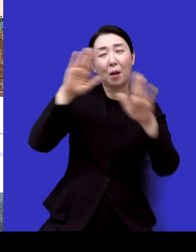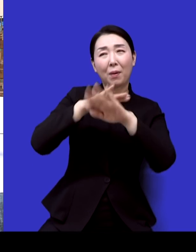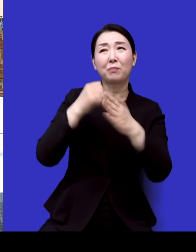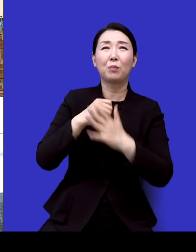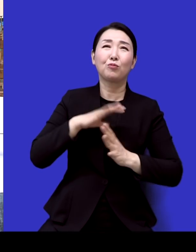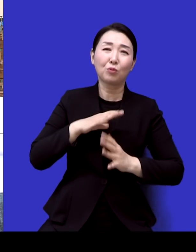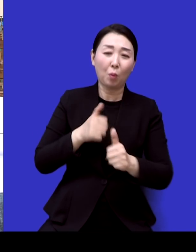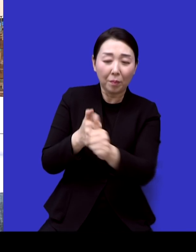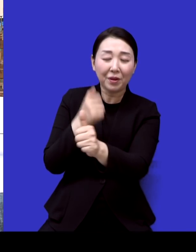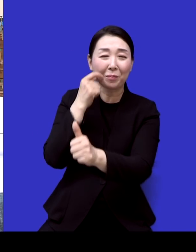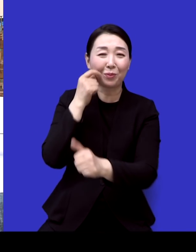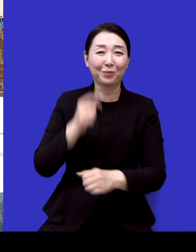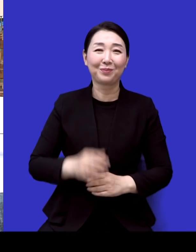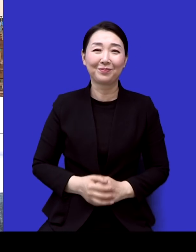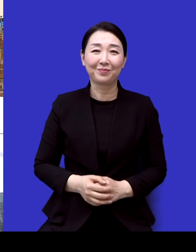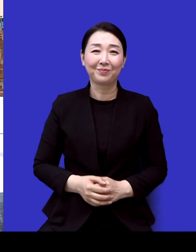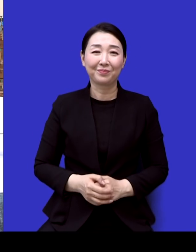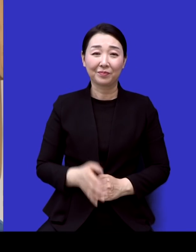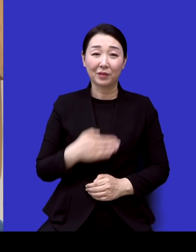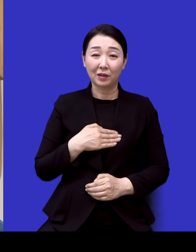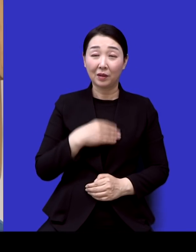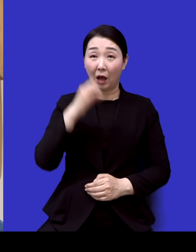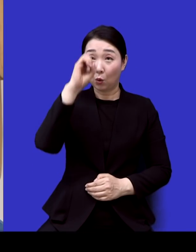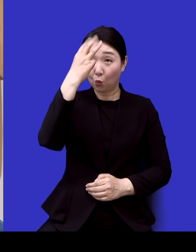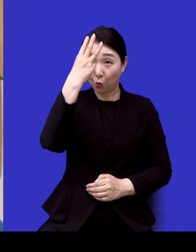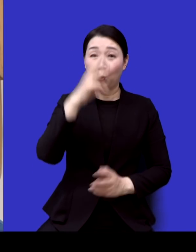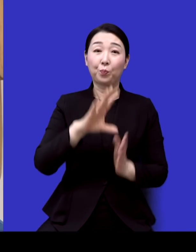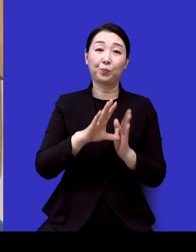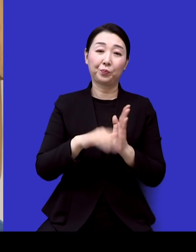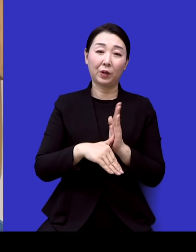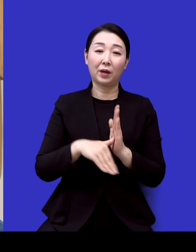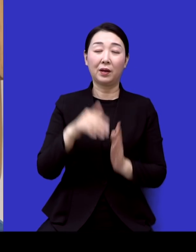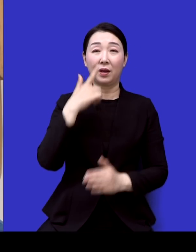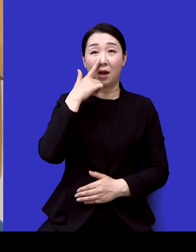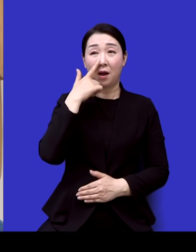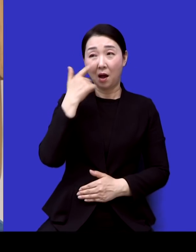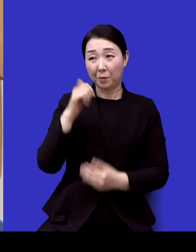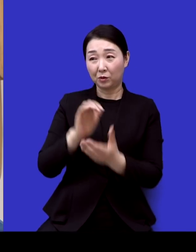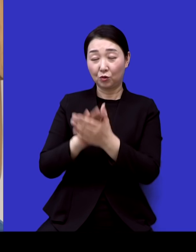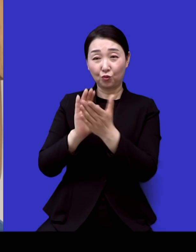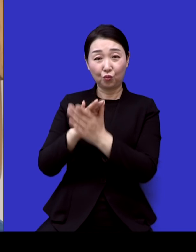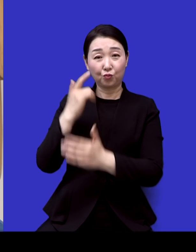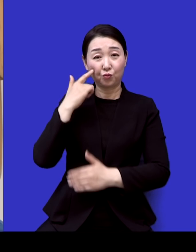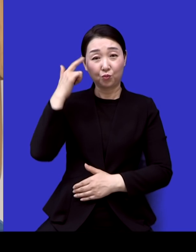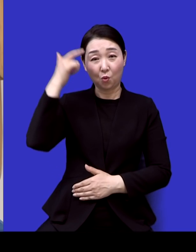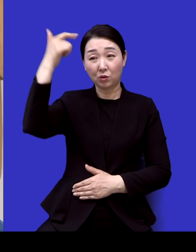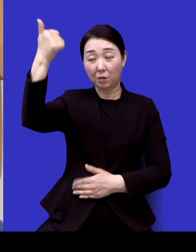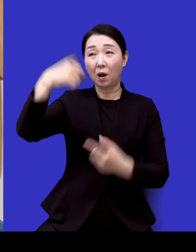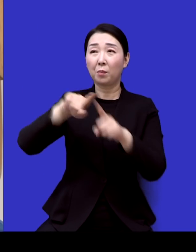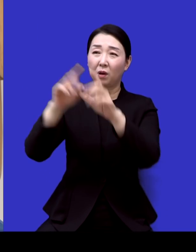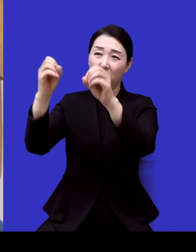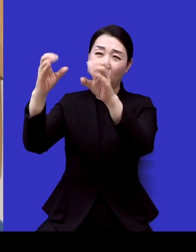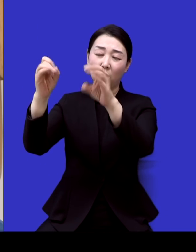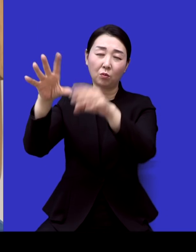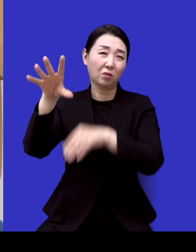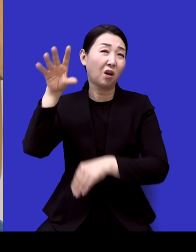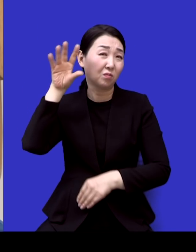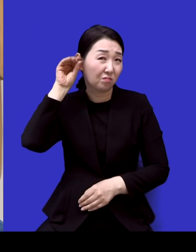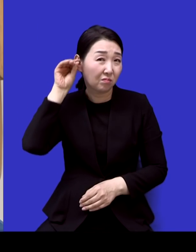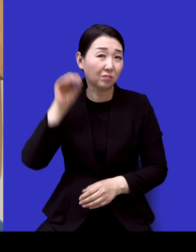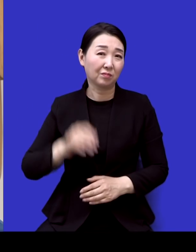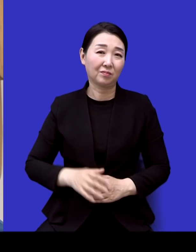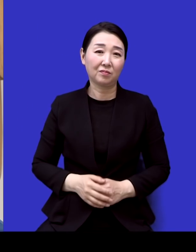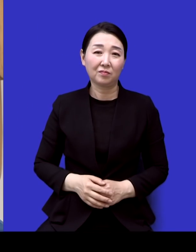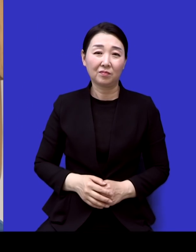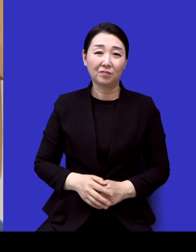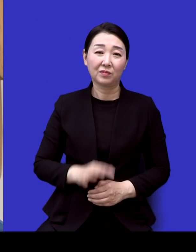못 갔는데 네네. 제가 고등학교 3학년 때 아버지께서 친구 목사님이랑 대화하는 걸 엿들었어요. 네네.